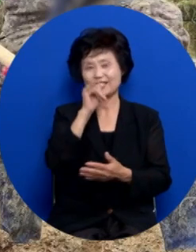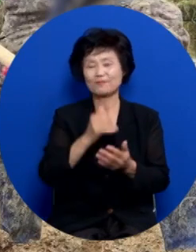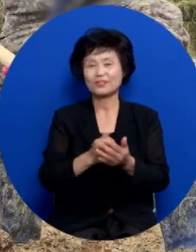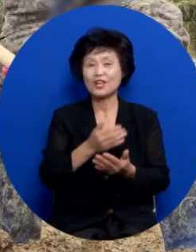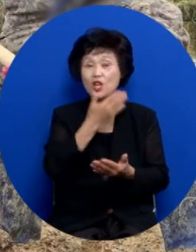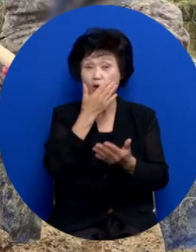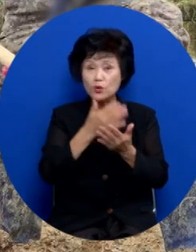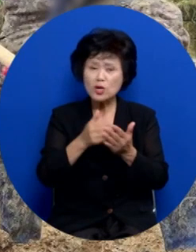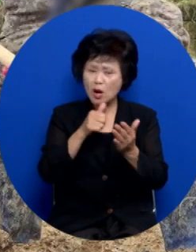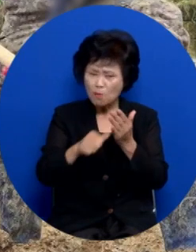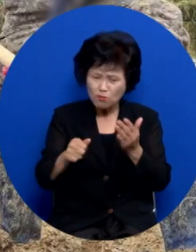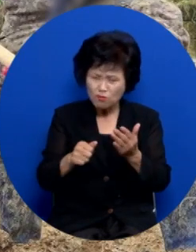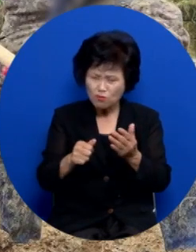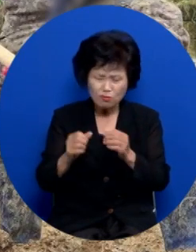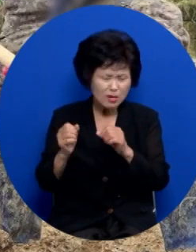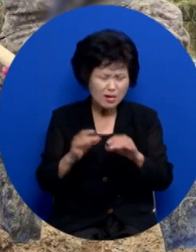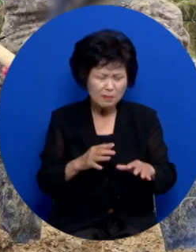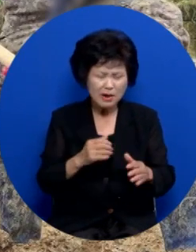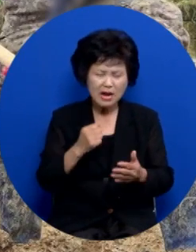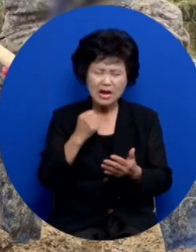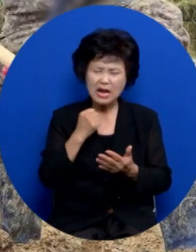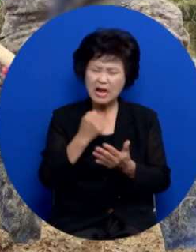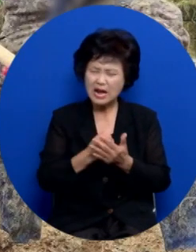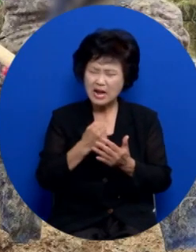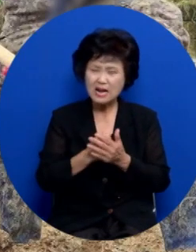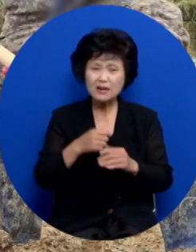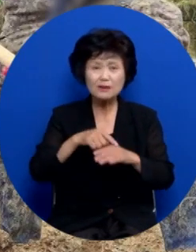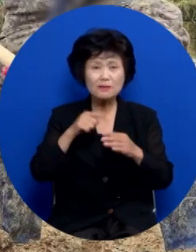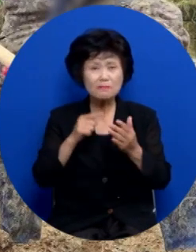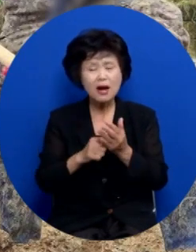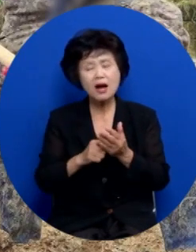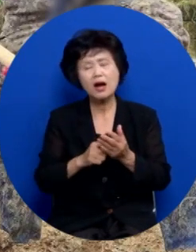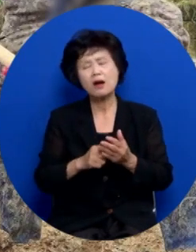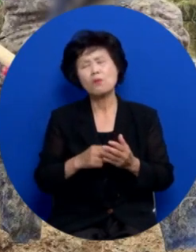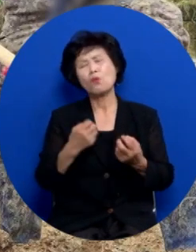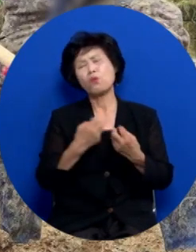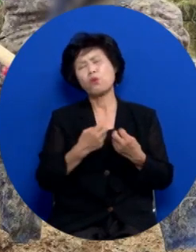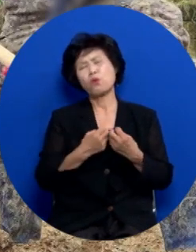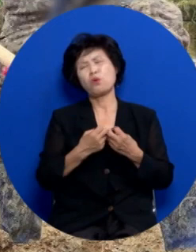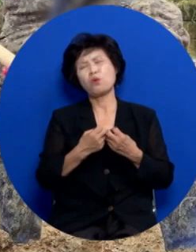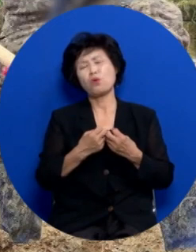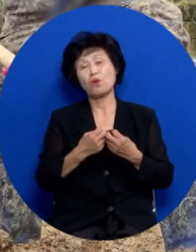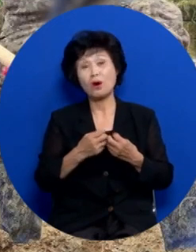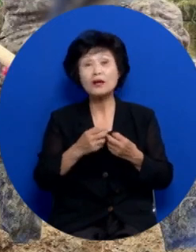기준품을 잃어버린 안타까운 마음에 정말 망연자실에